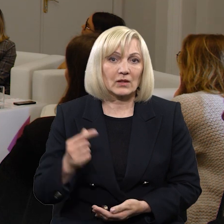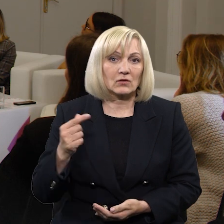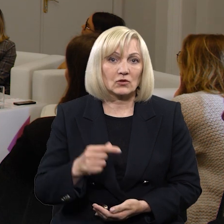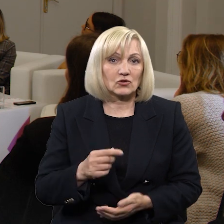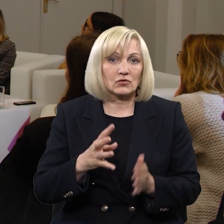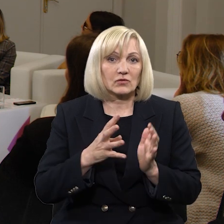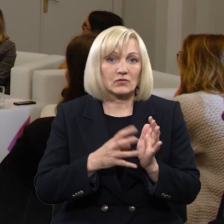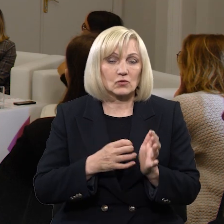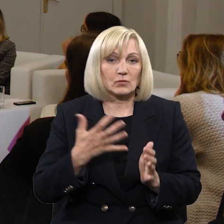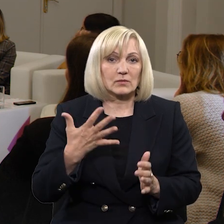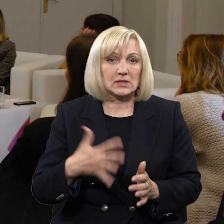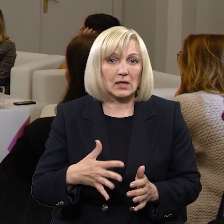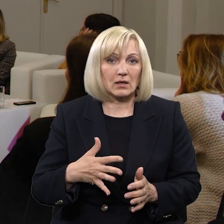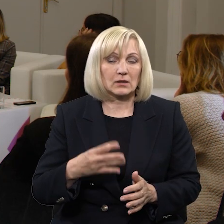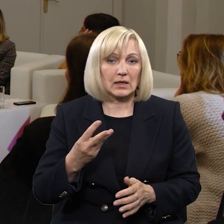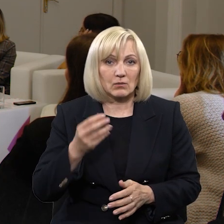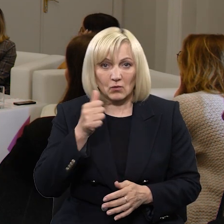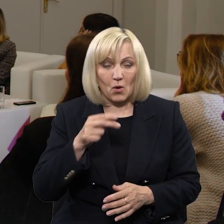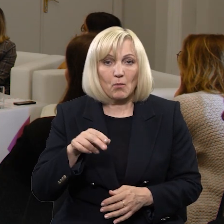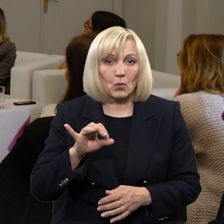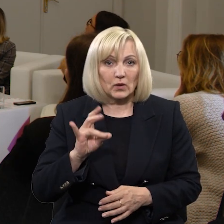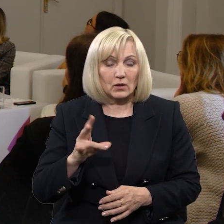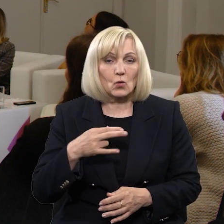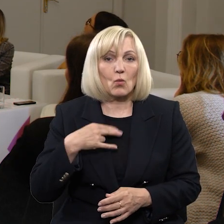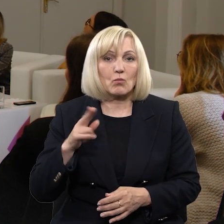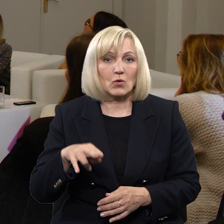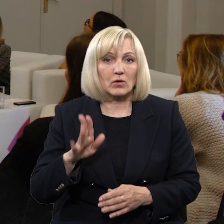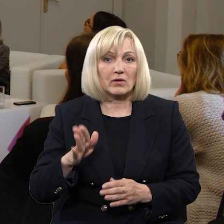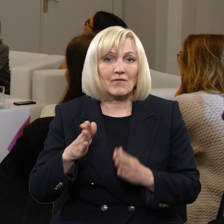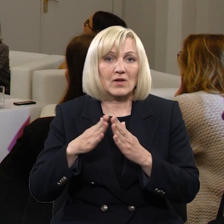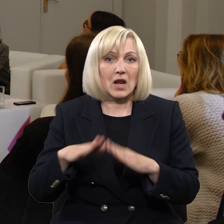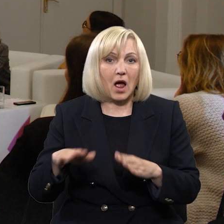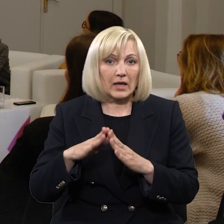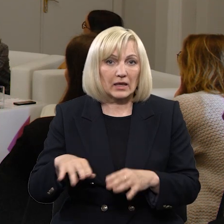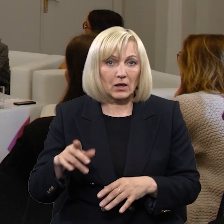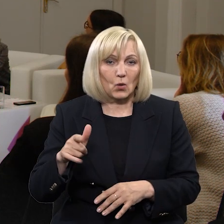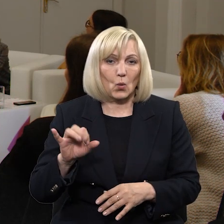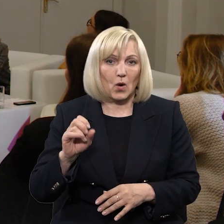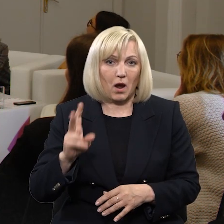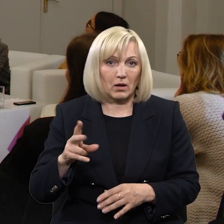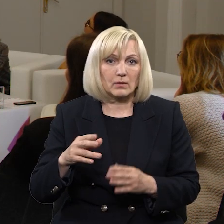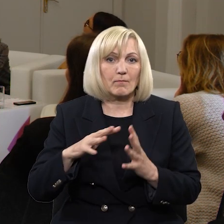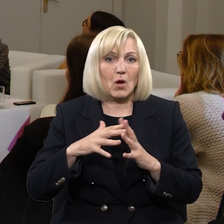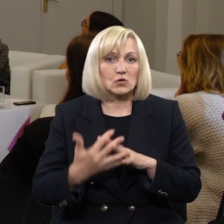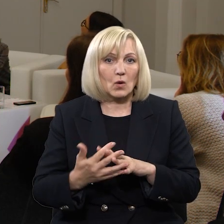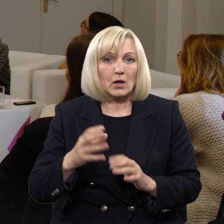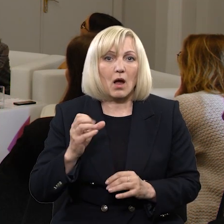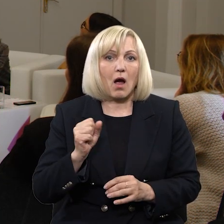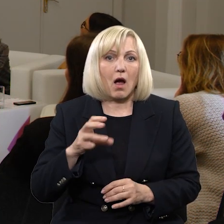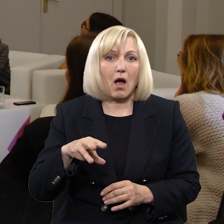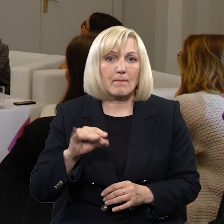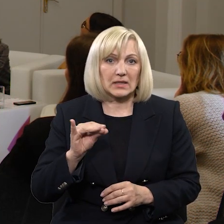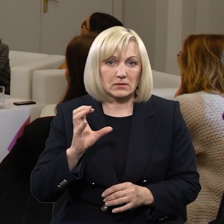в 1953 году Путин умрет в лагере системы Гулаг в посёлке абись